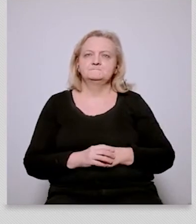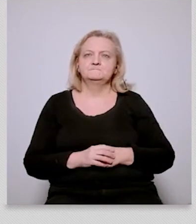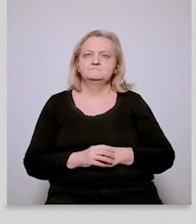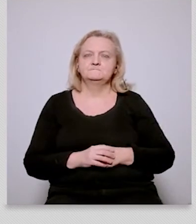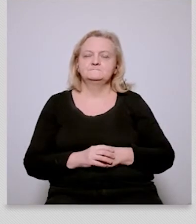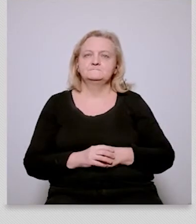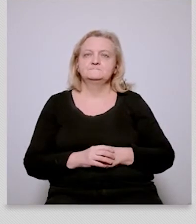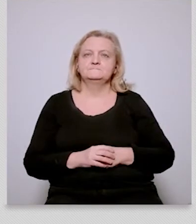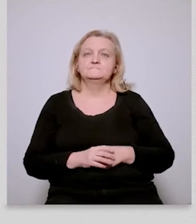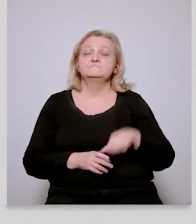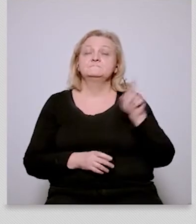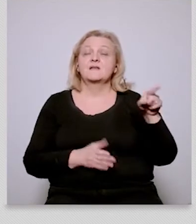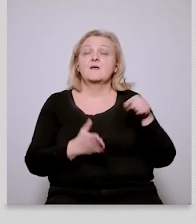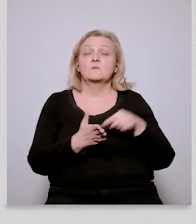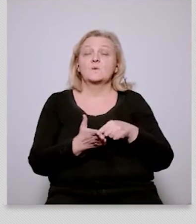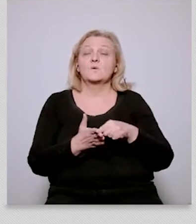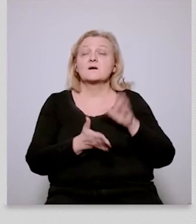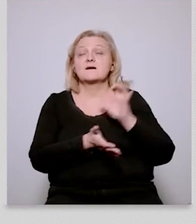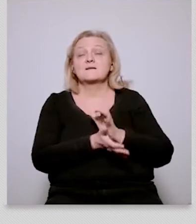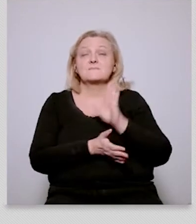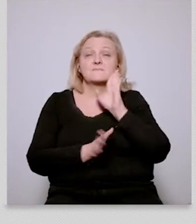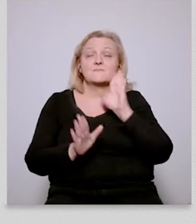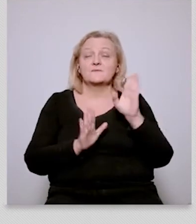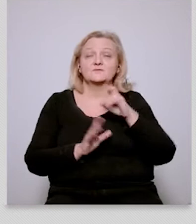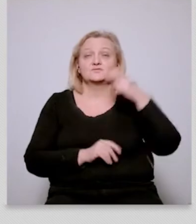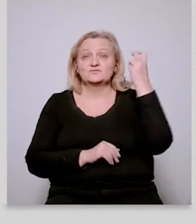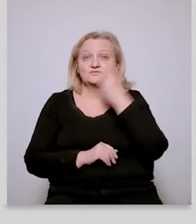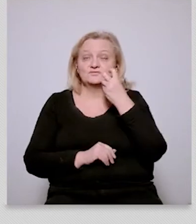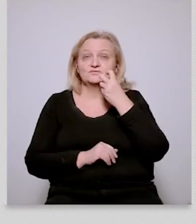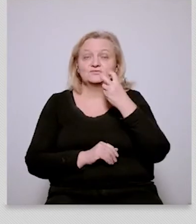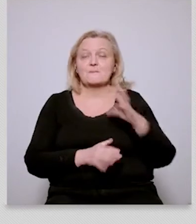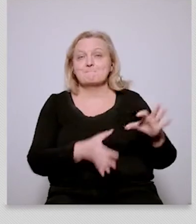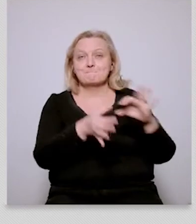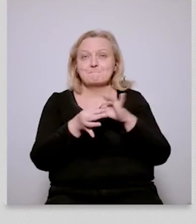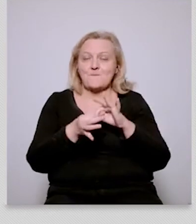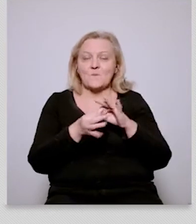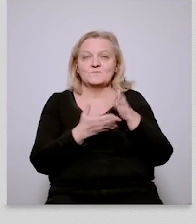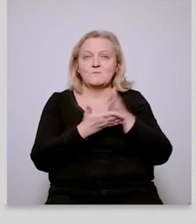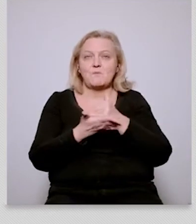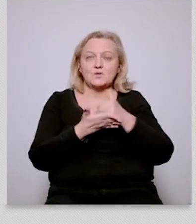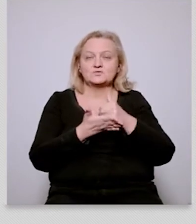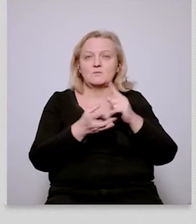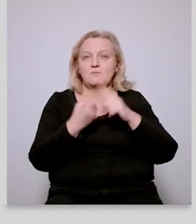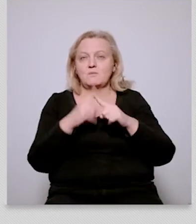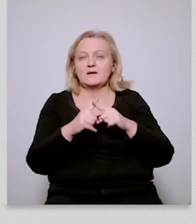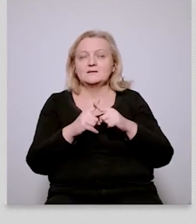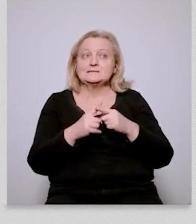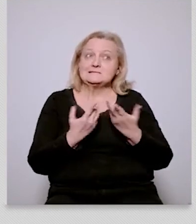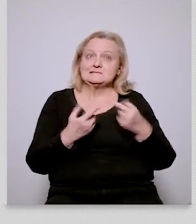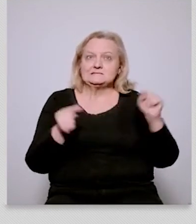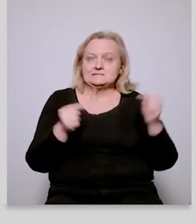a to z kolei charakteryzuje takie ciekawe połączenie podziałów politycznych napięć